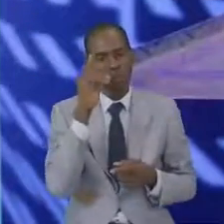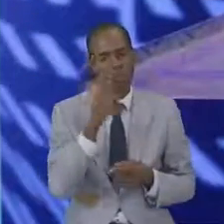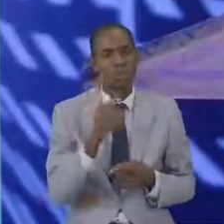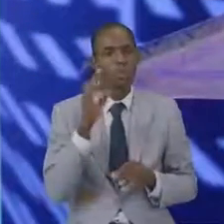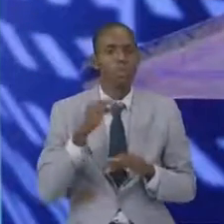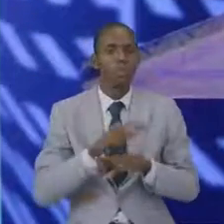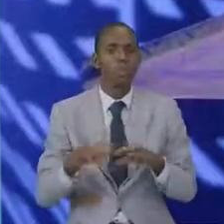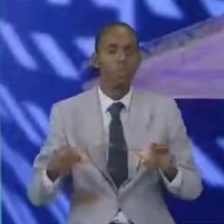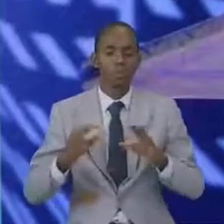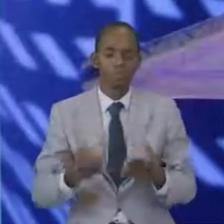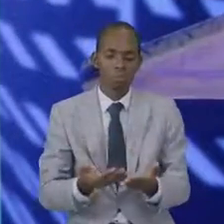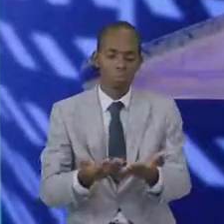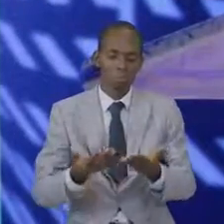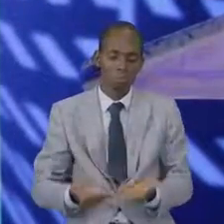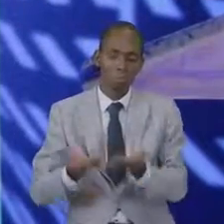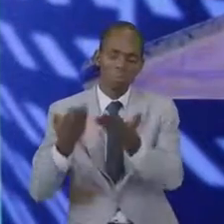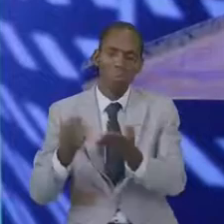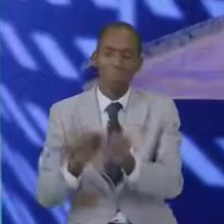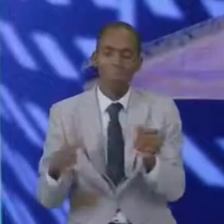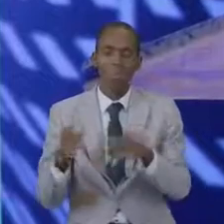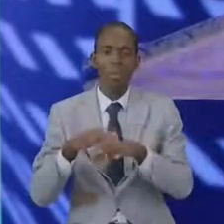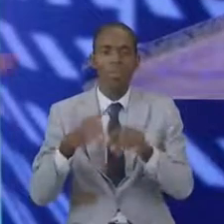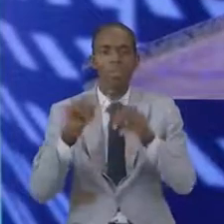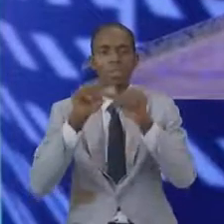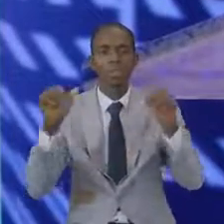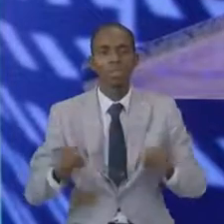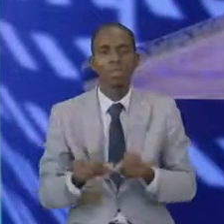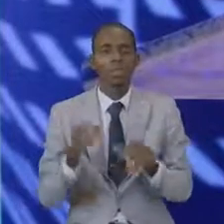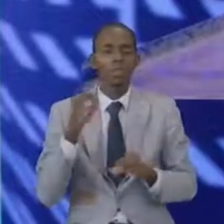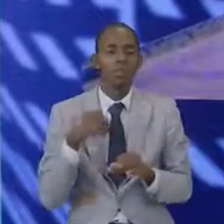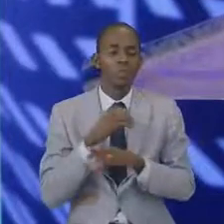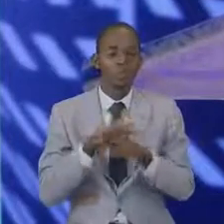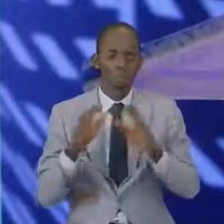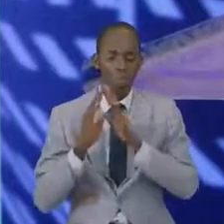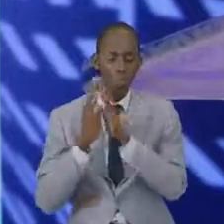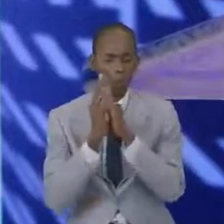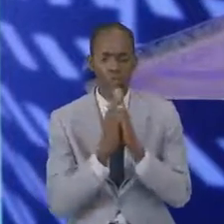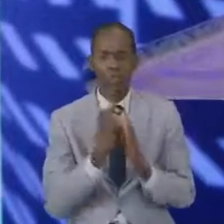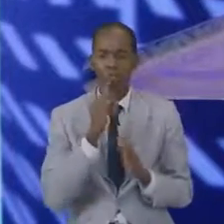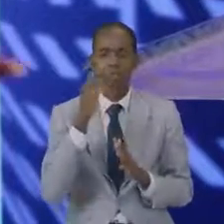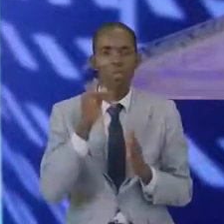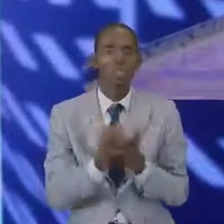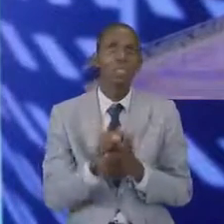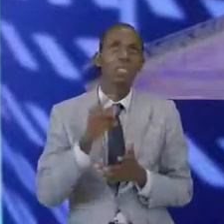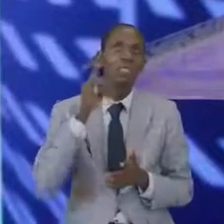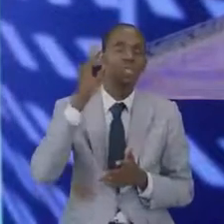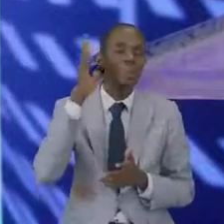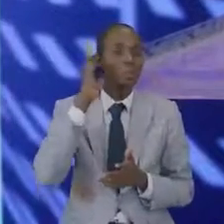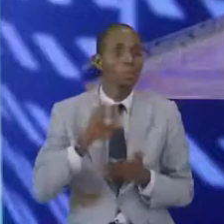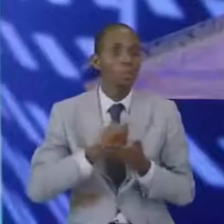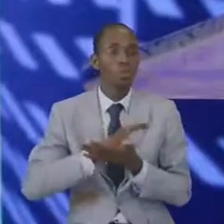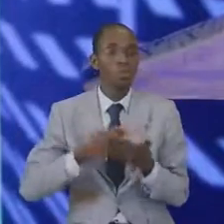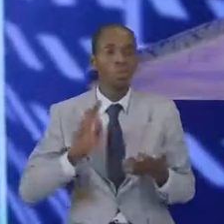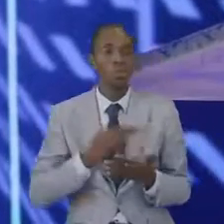à lui si nous déposons partout à l'hôtel si nous ne prions pas de manière fervente pour qu'il nous sanctifie